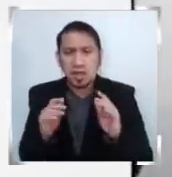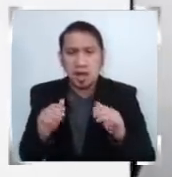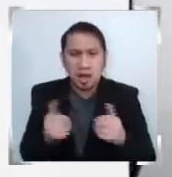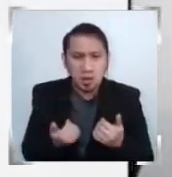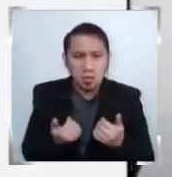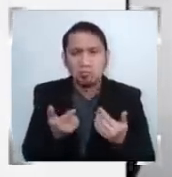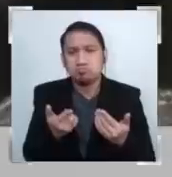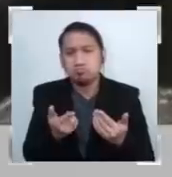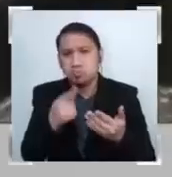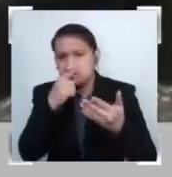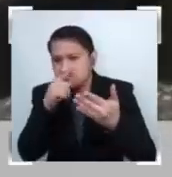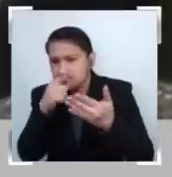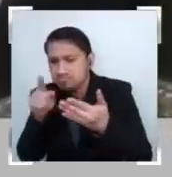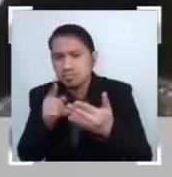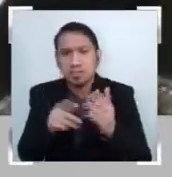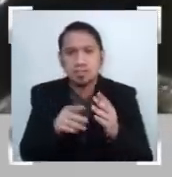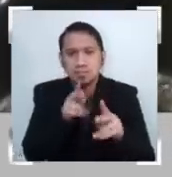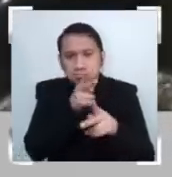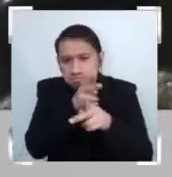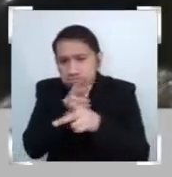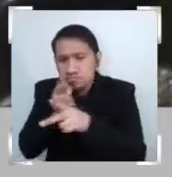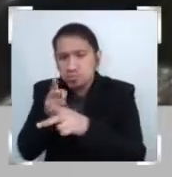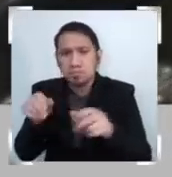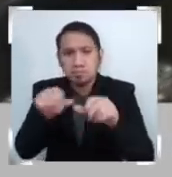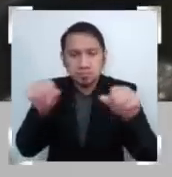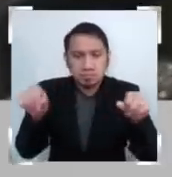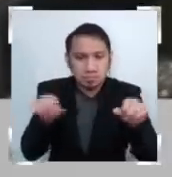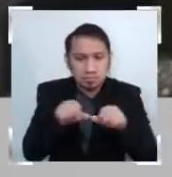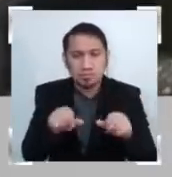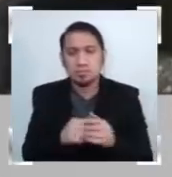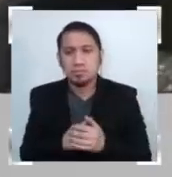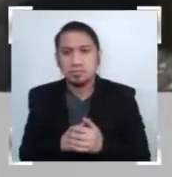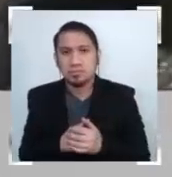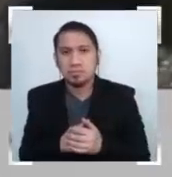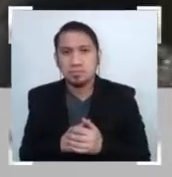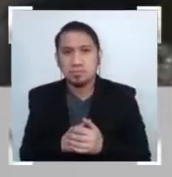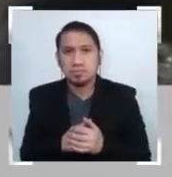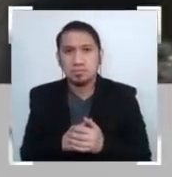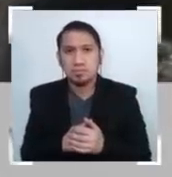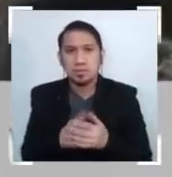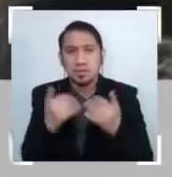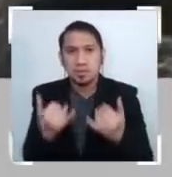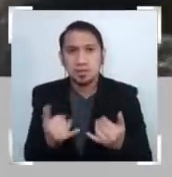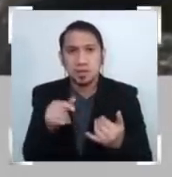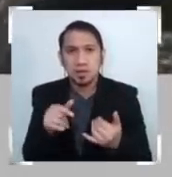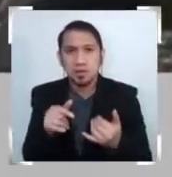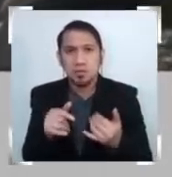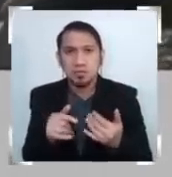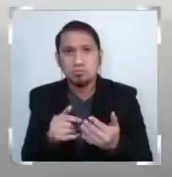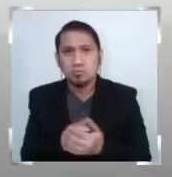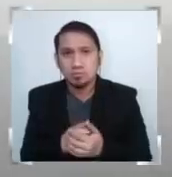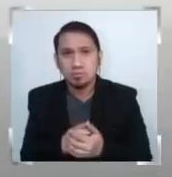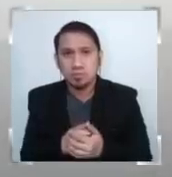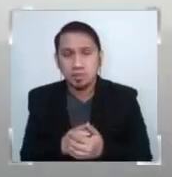particular areas and we check kung saan namin na ilalagay yung mga